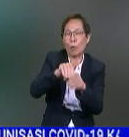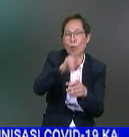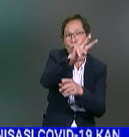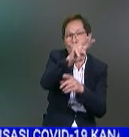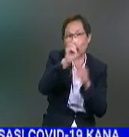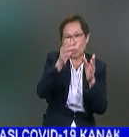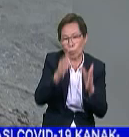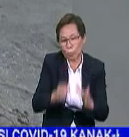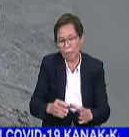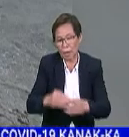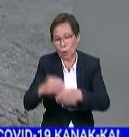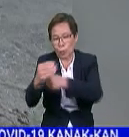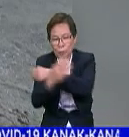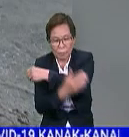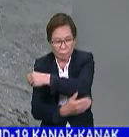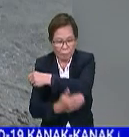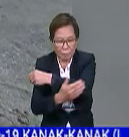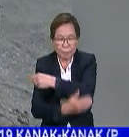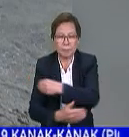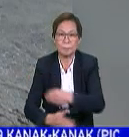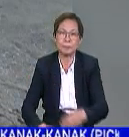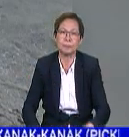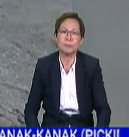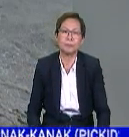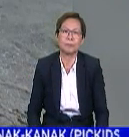20 warga asing hai hai